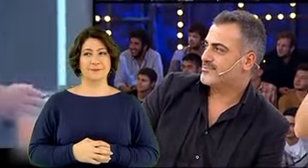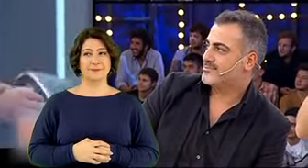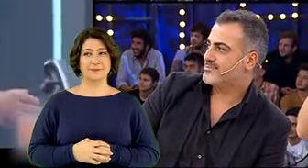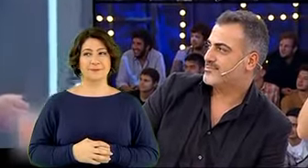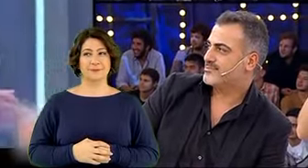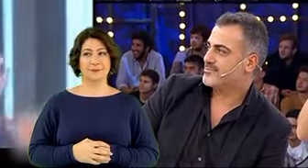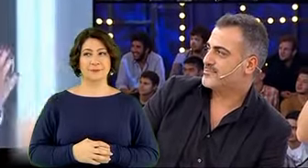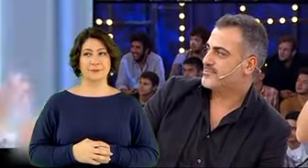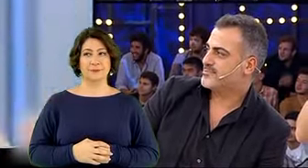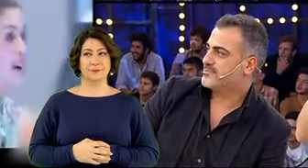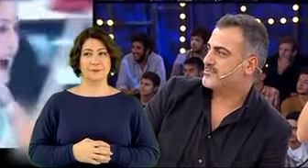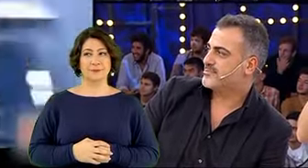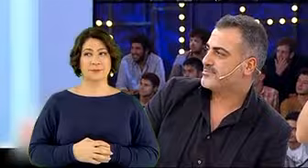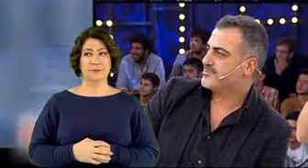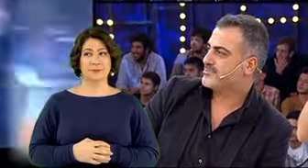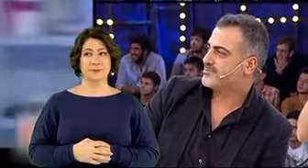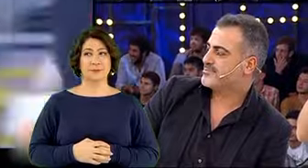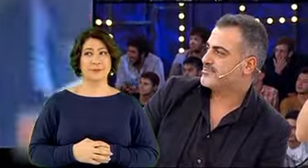İşte sıfır ödülünüz. Ne?